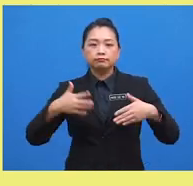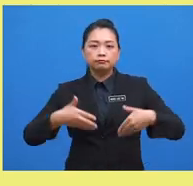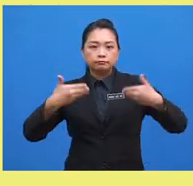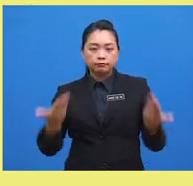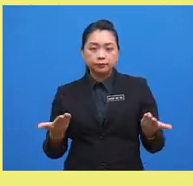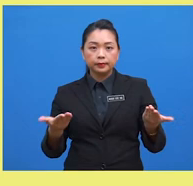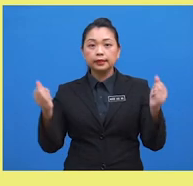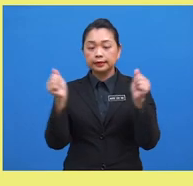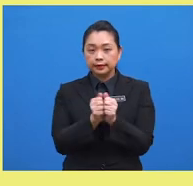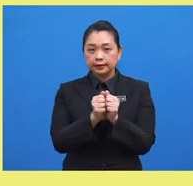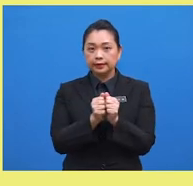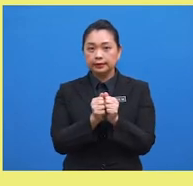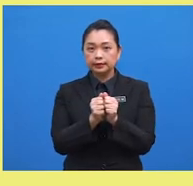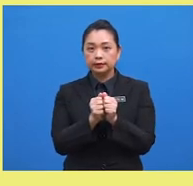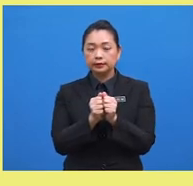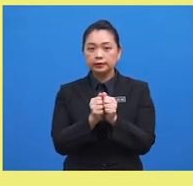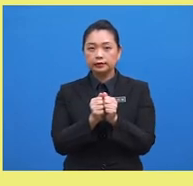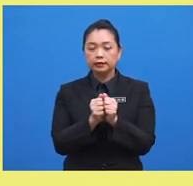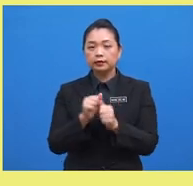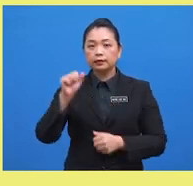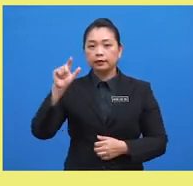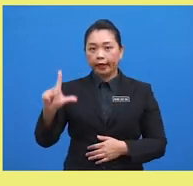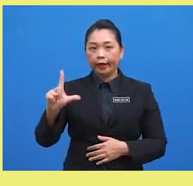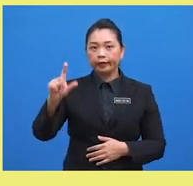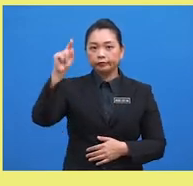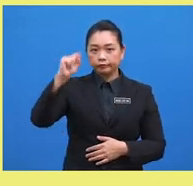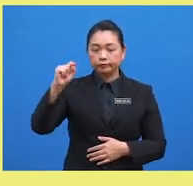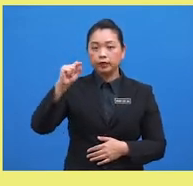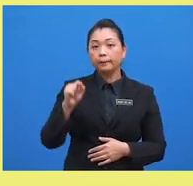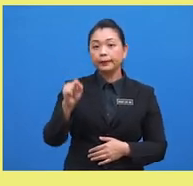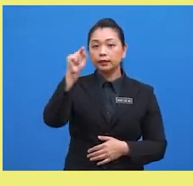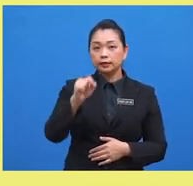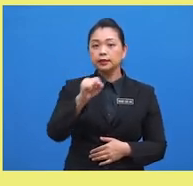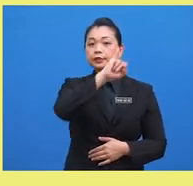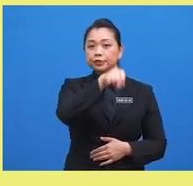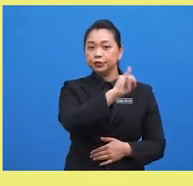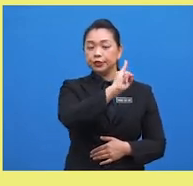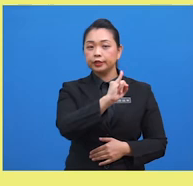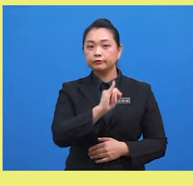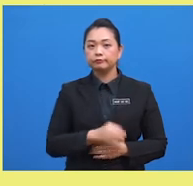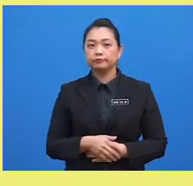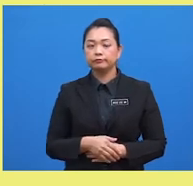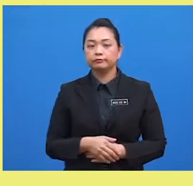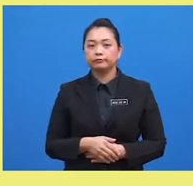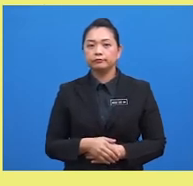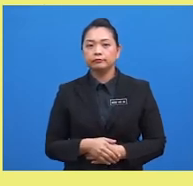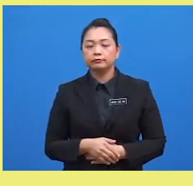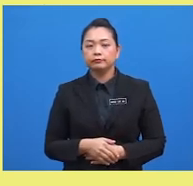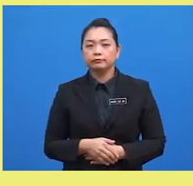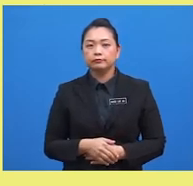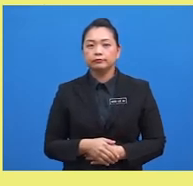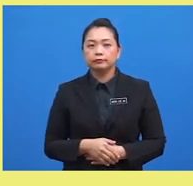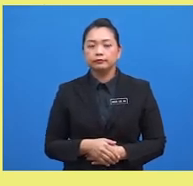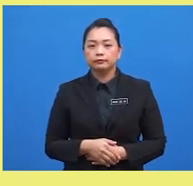pula dengan pelengkap L persilangan dengan J? Ya, pelengkap